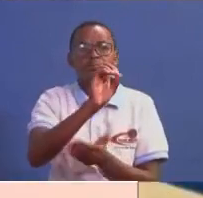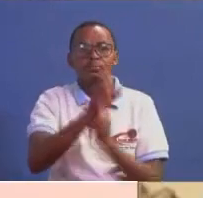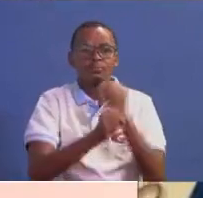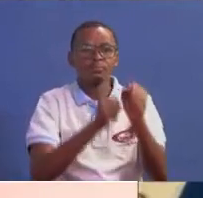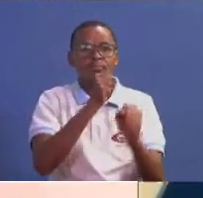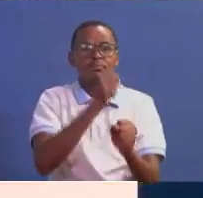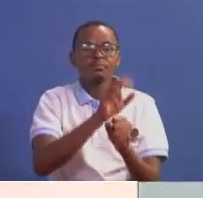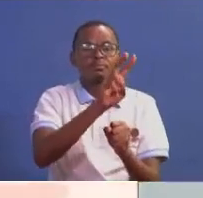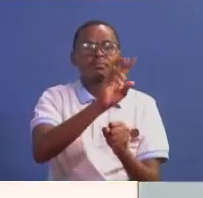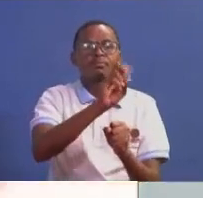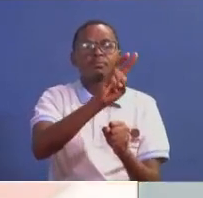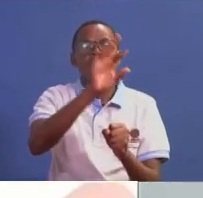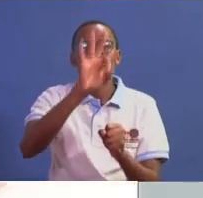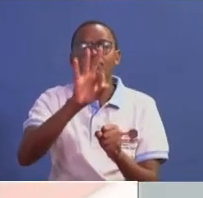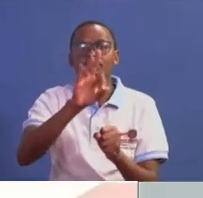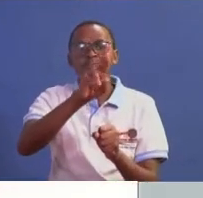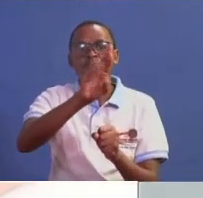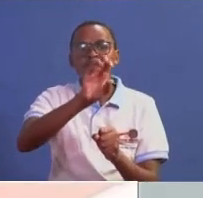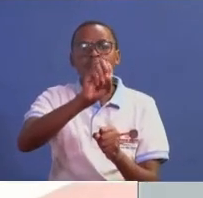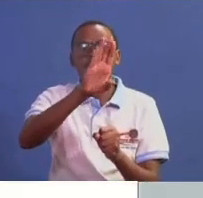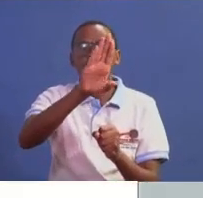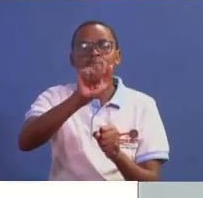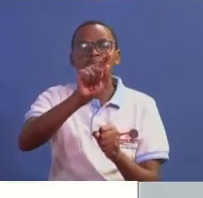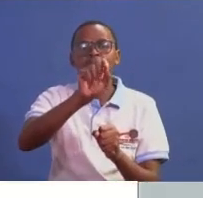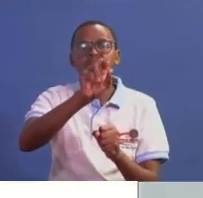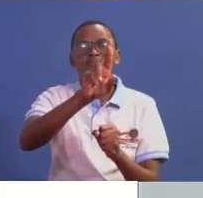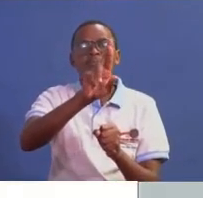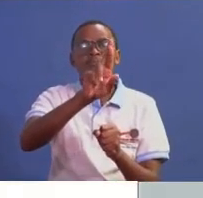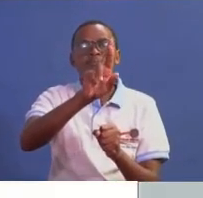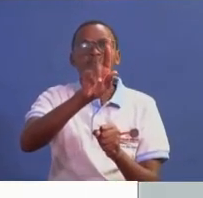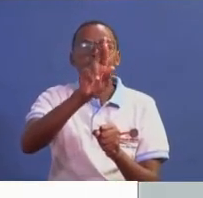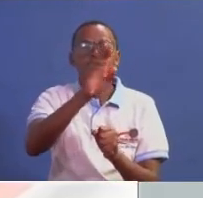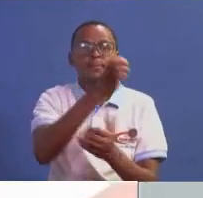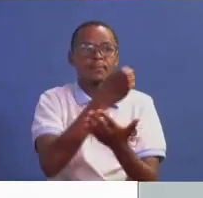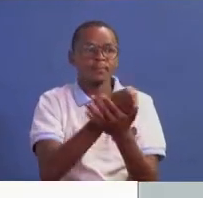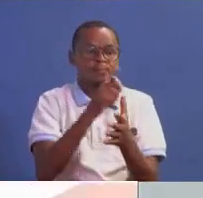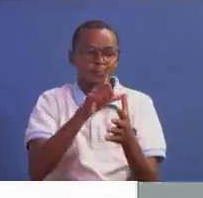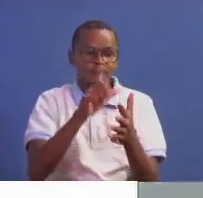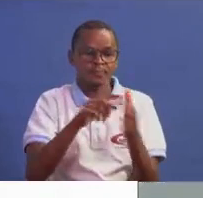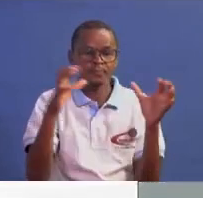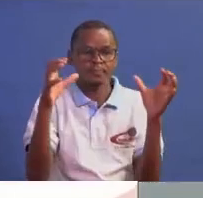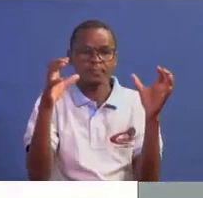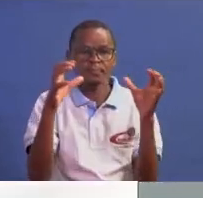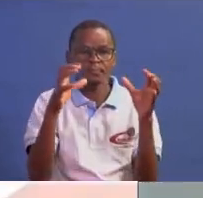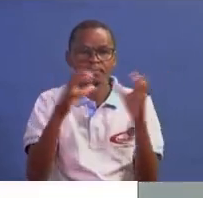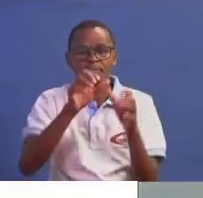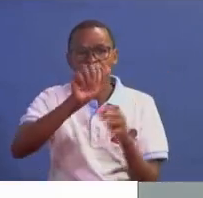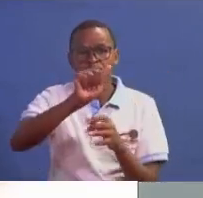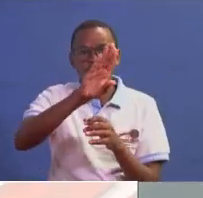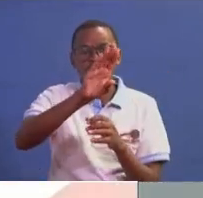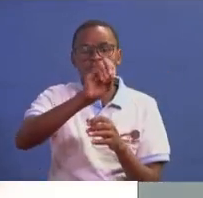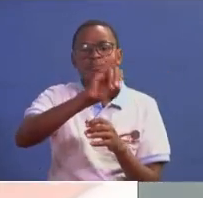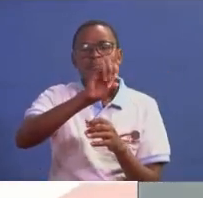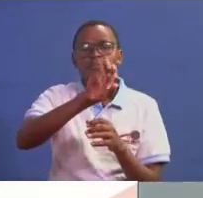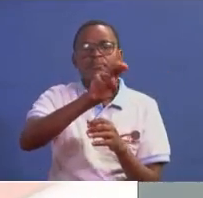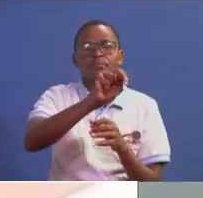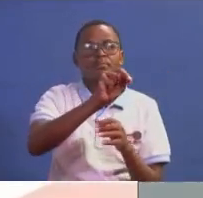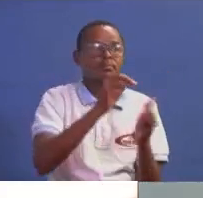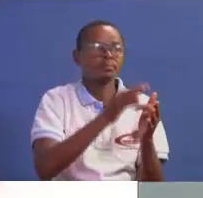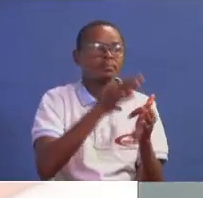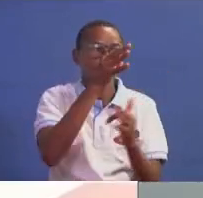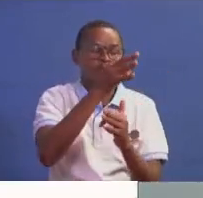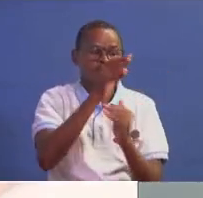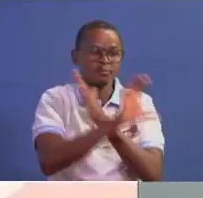mwaka 2023. Roberto Chieng, mchanganuzi wa masuala ya kiuchumi na mwanzilishi wa kampuni ya Abojani, anasema kwenda